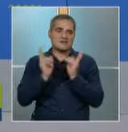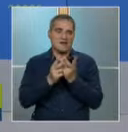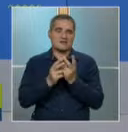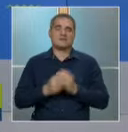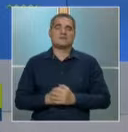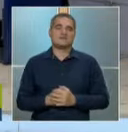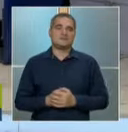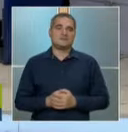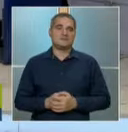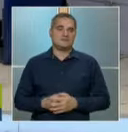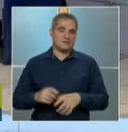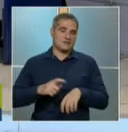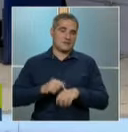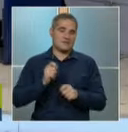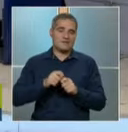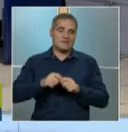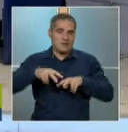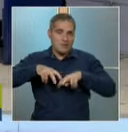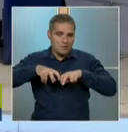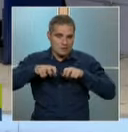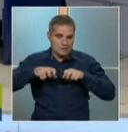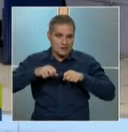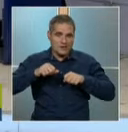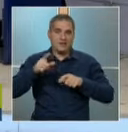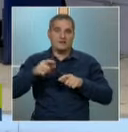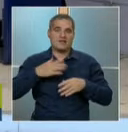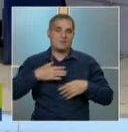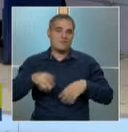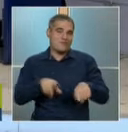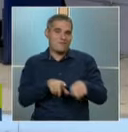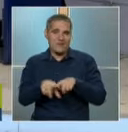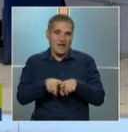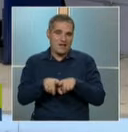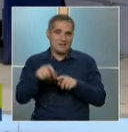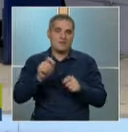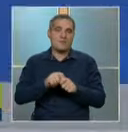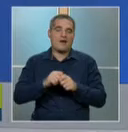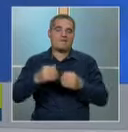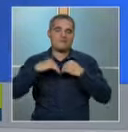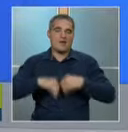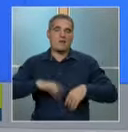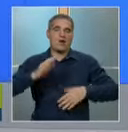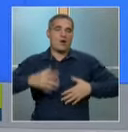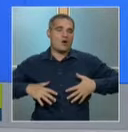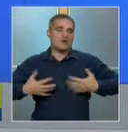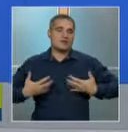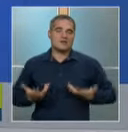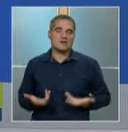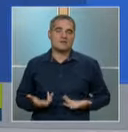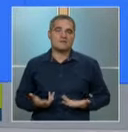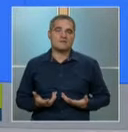тяхно измерение. В действителност са направени проучвания и това да имаш приятели те прави по-щастлив и химикалите, които се